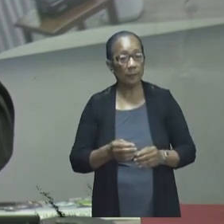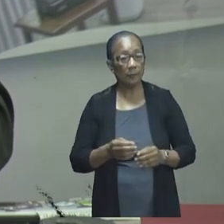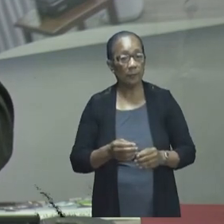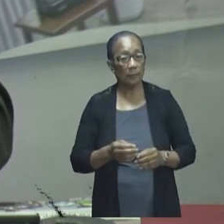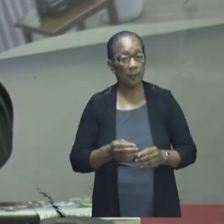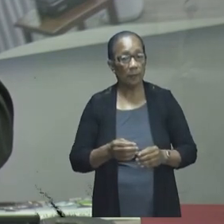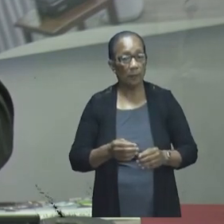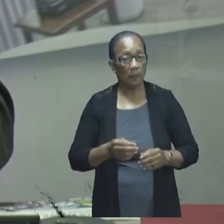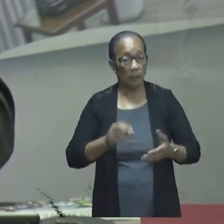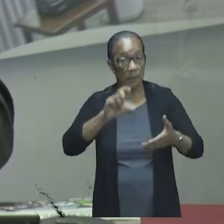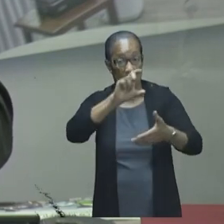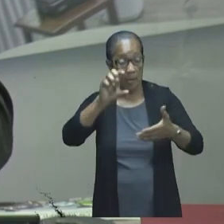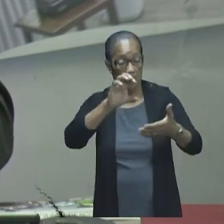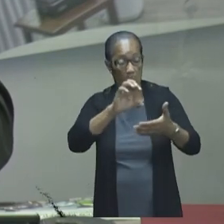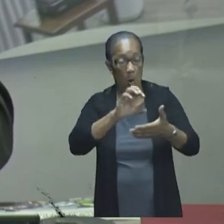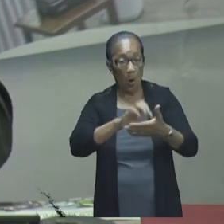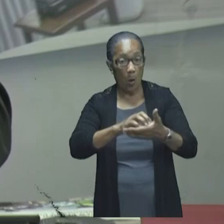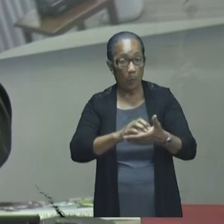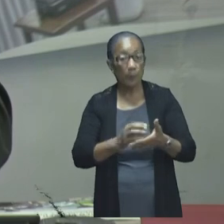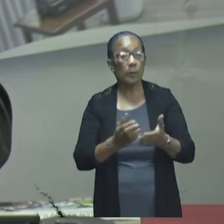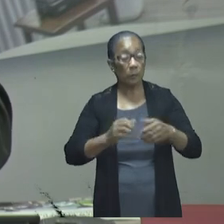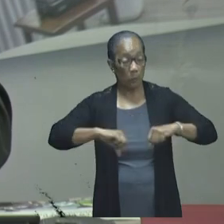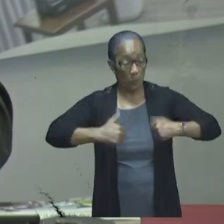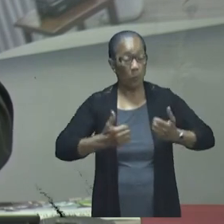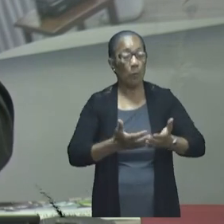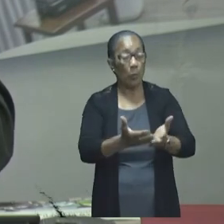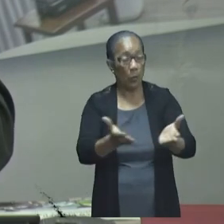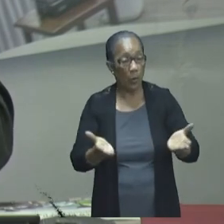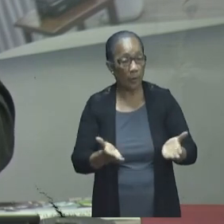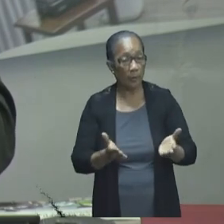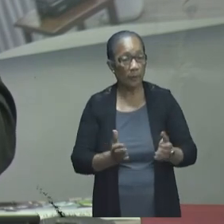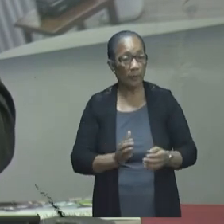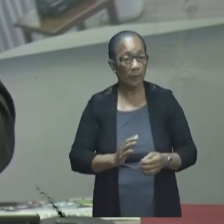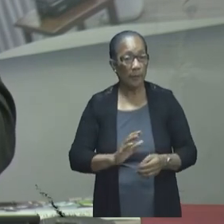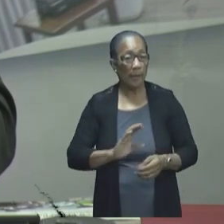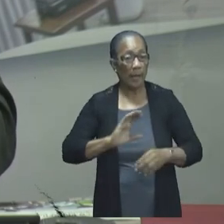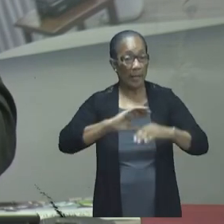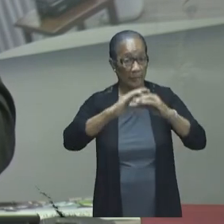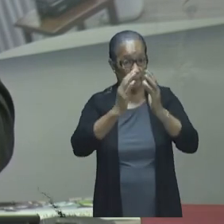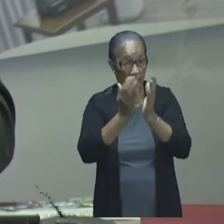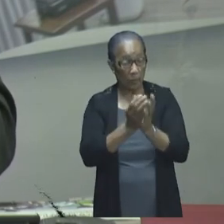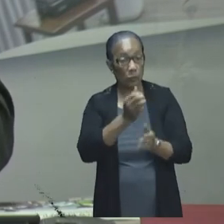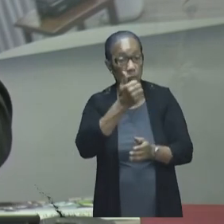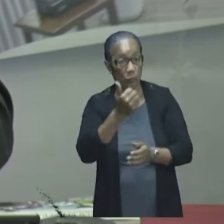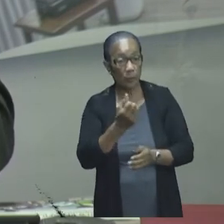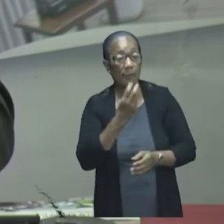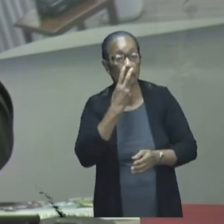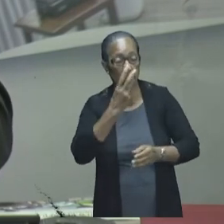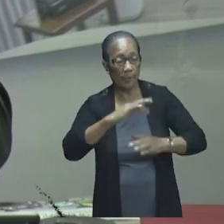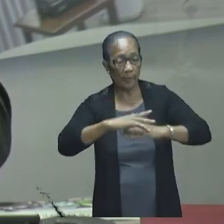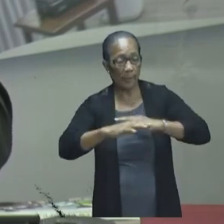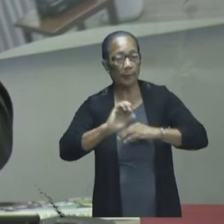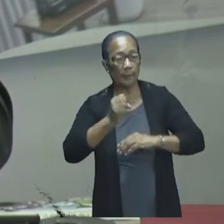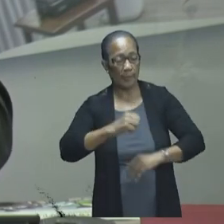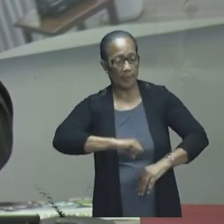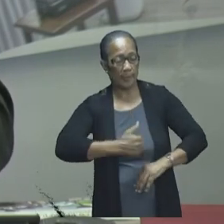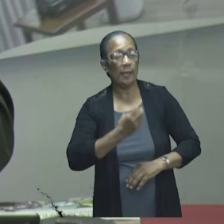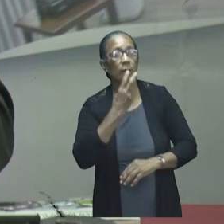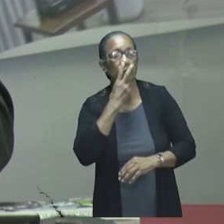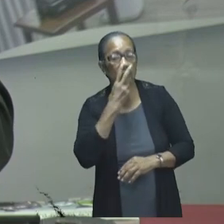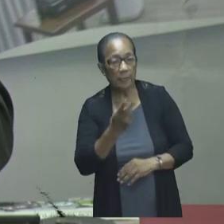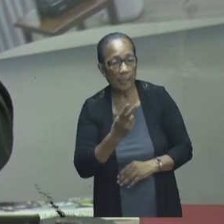voor allemaal zo op dtg was alles geautomatiseerd is dan kijk directie wie wanneer een aanvraag dat kan verlopen onderzoeken